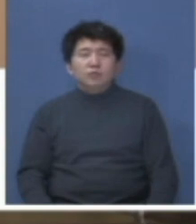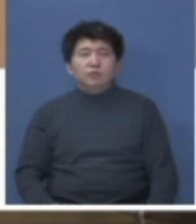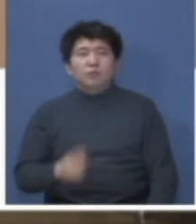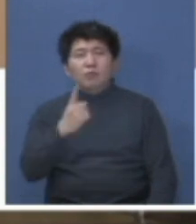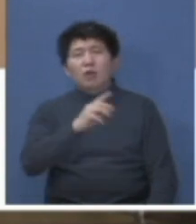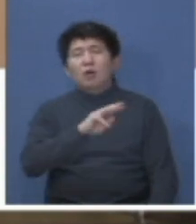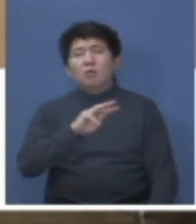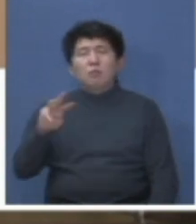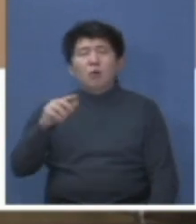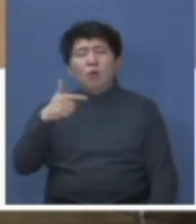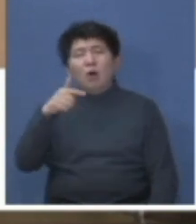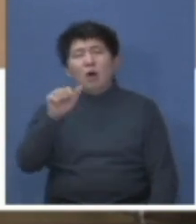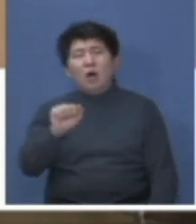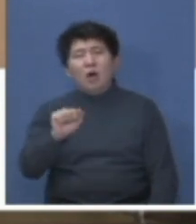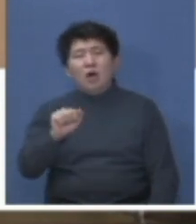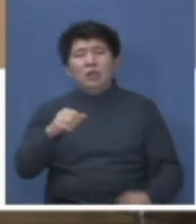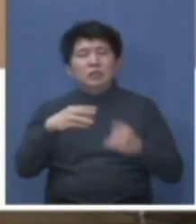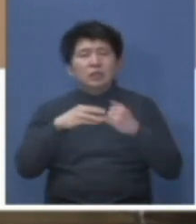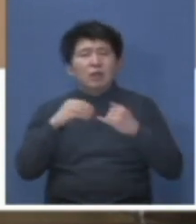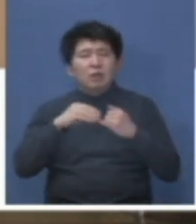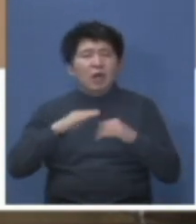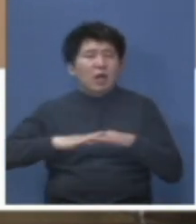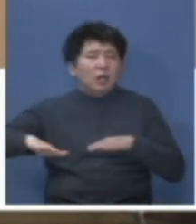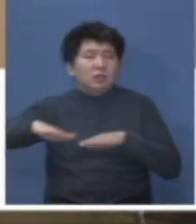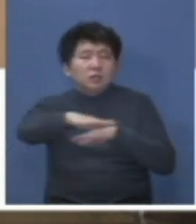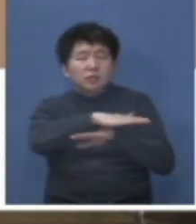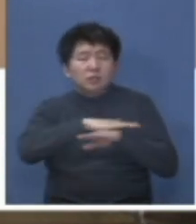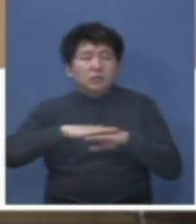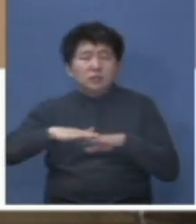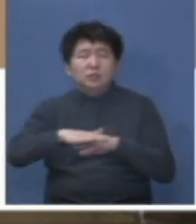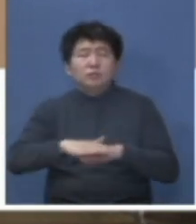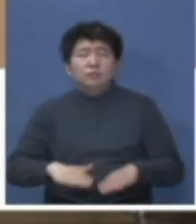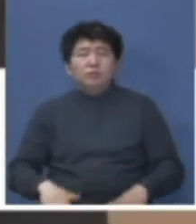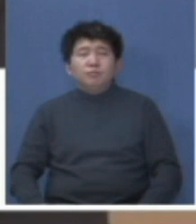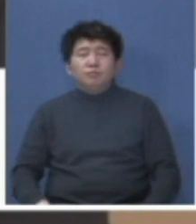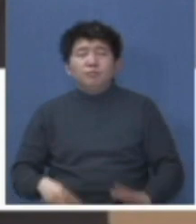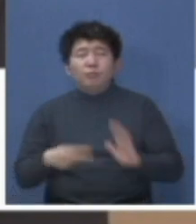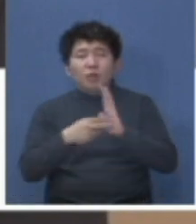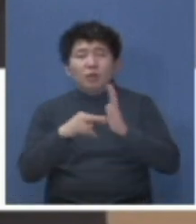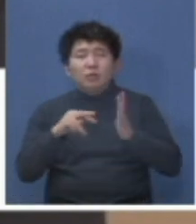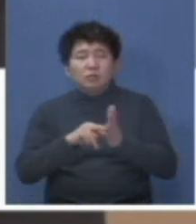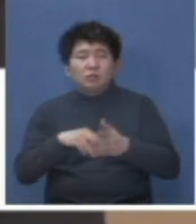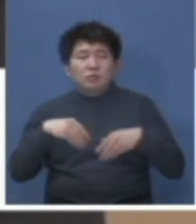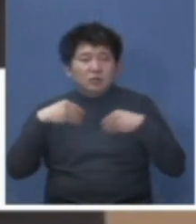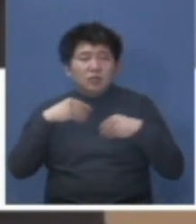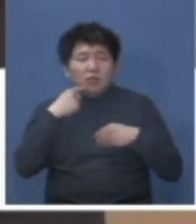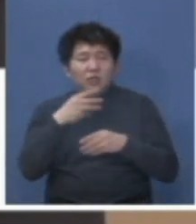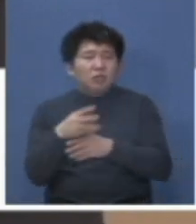жерге тексеру жұмыстары жоспарланып отыр. Қазіргі кезде